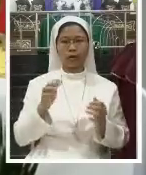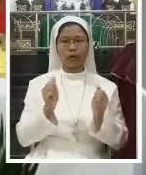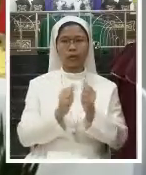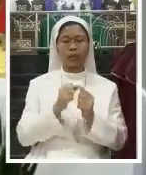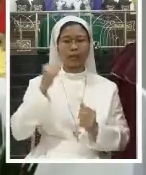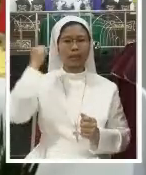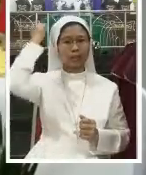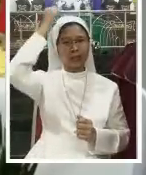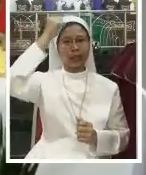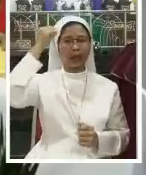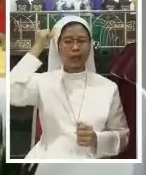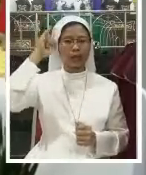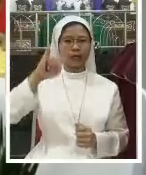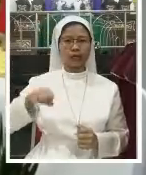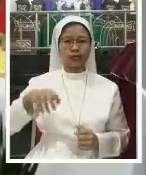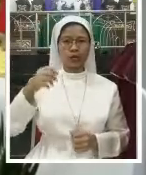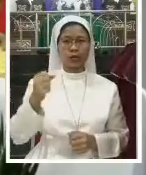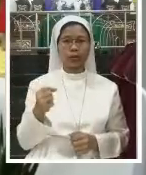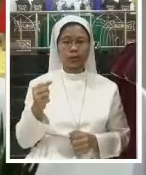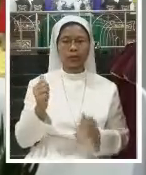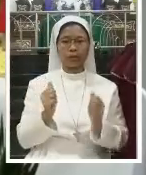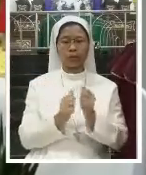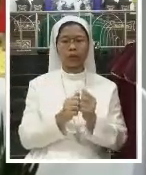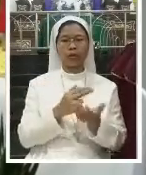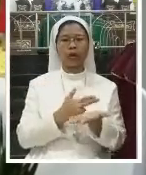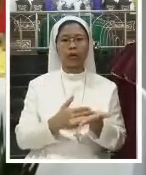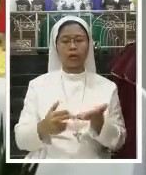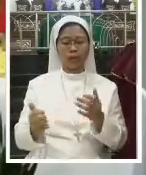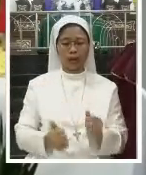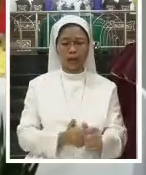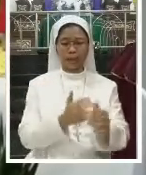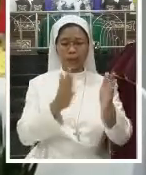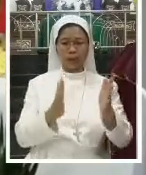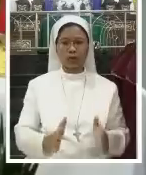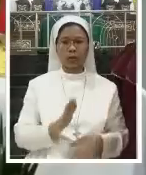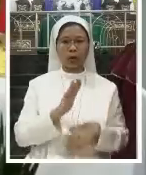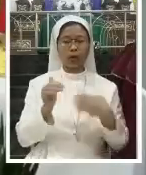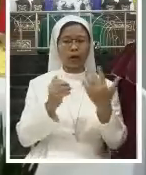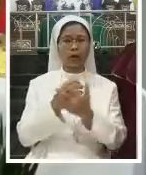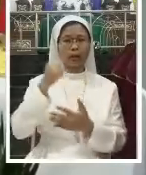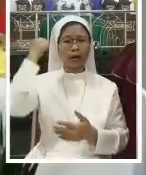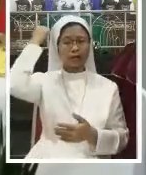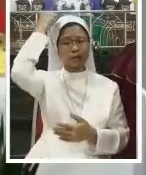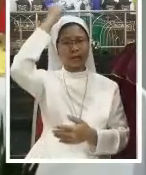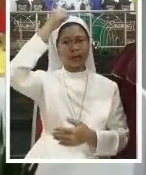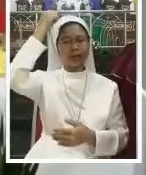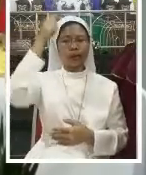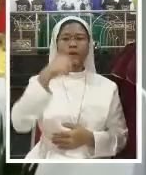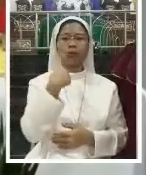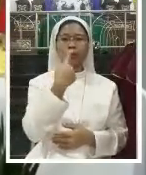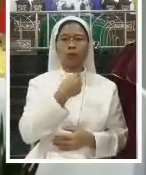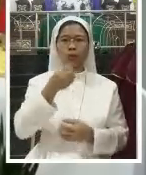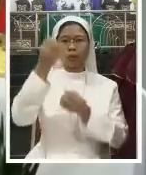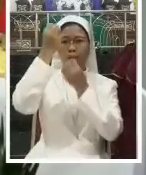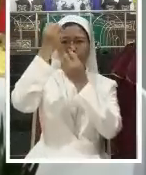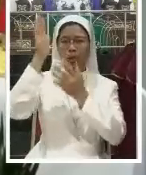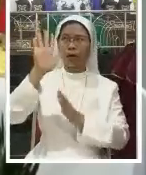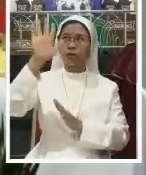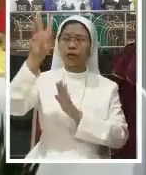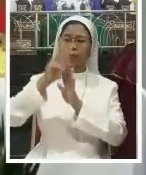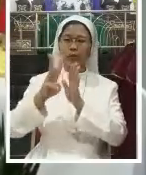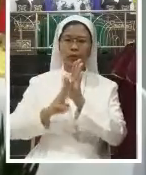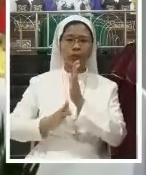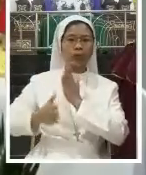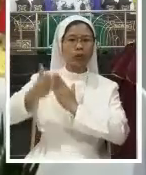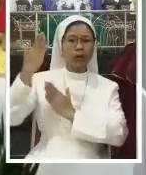San Jose na sayang esposo, kan mga banal na apostoles asin gabos na santos, na kaidtupa na kapagayagaya sa